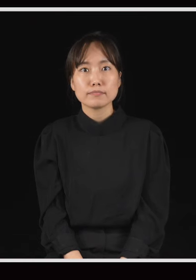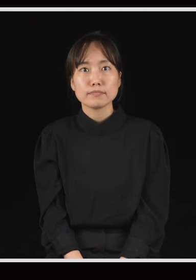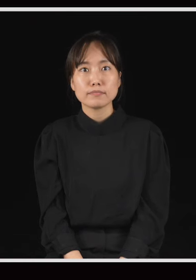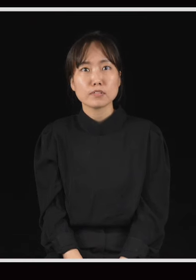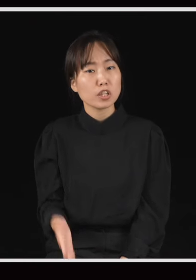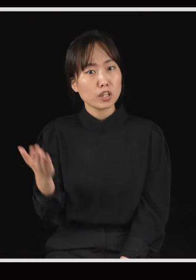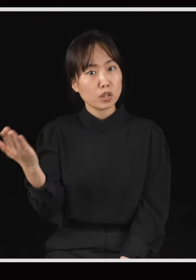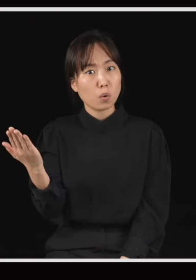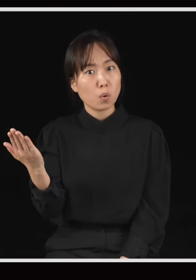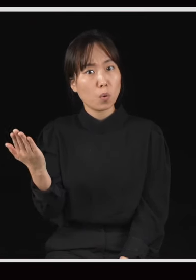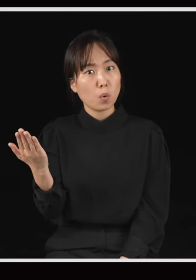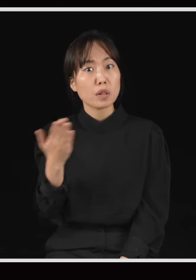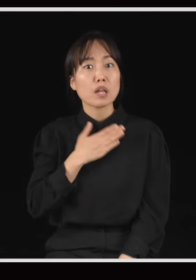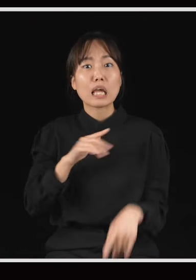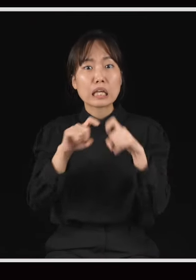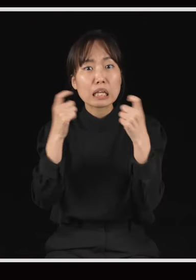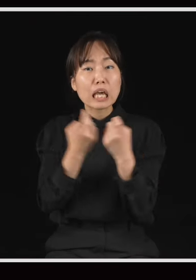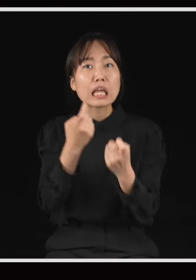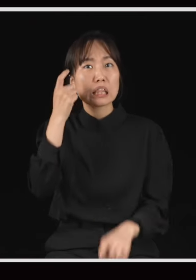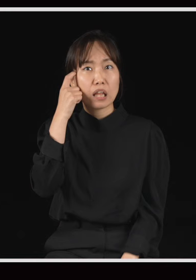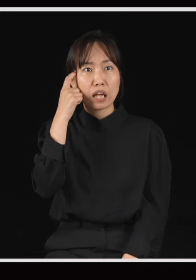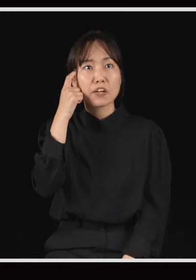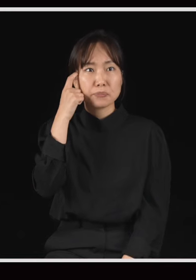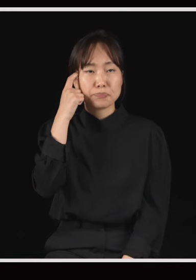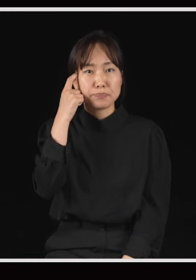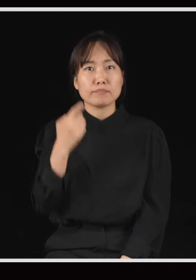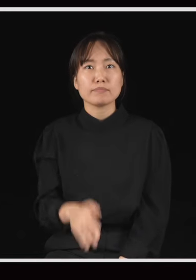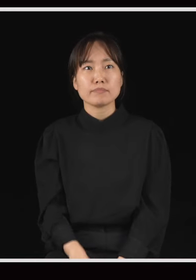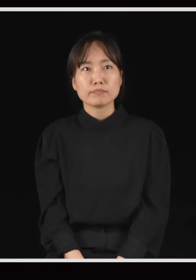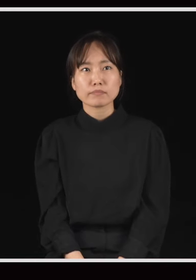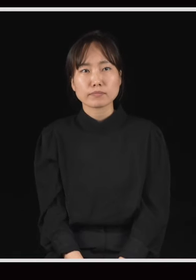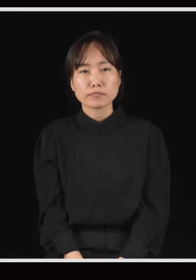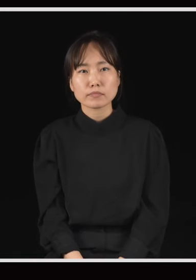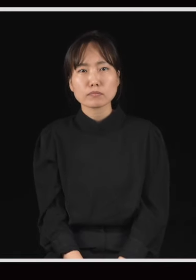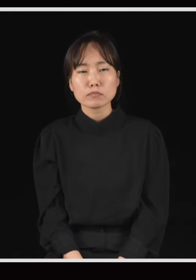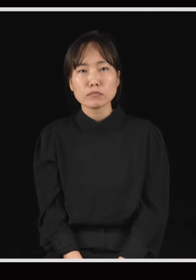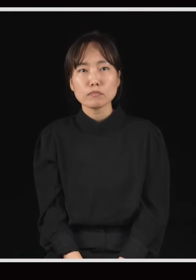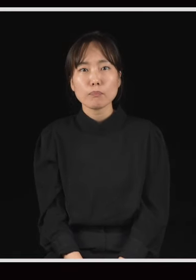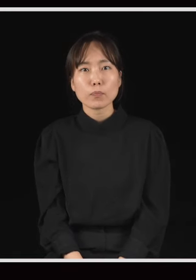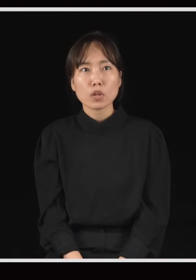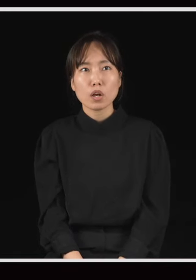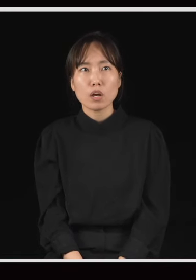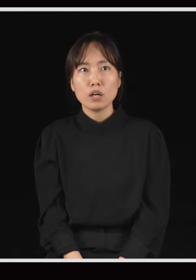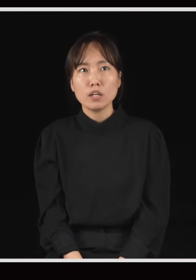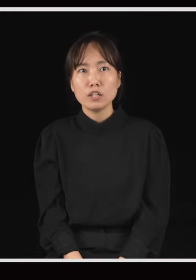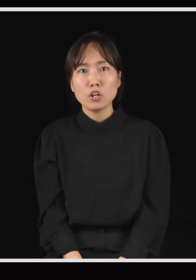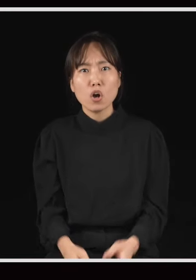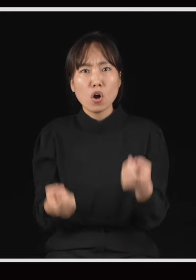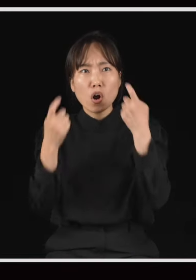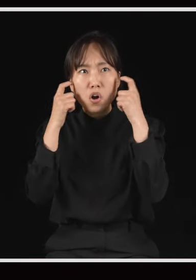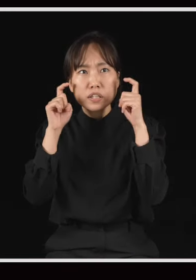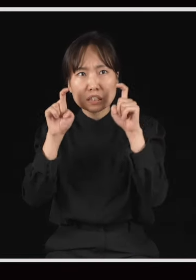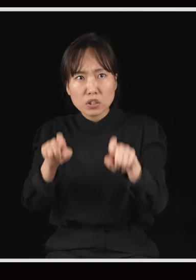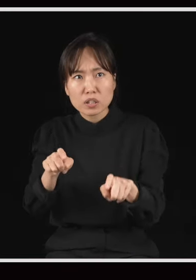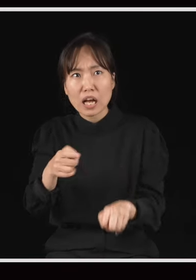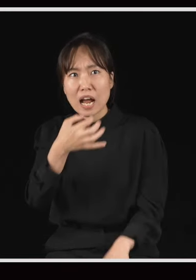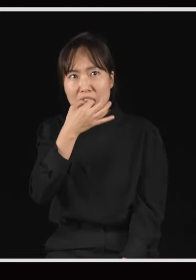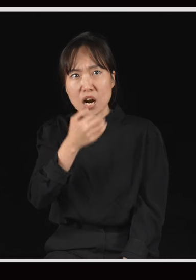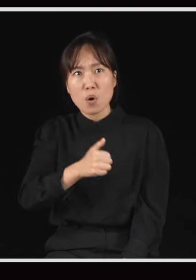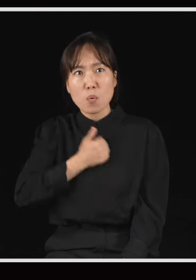참 이거는 좀 그래도 그냥 제 생각이에요. 이거는 정말 제 생각이에요. 근데 결론적으로는 이런 우리 뇌의